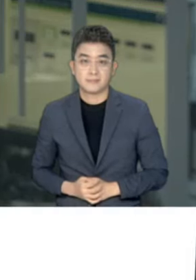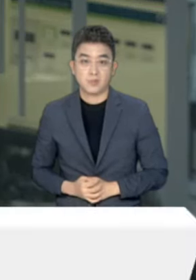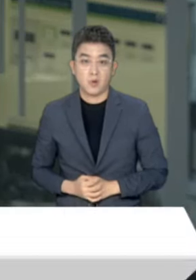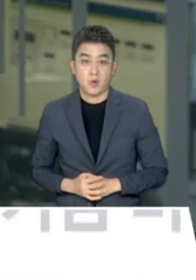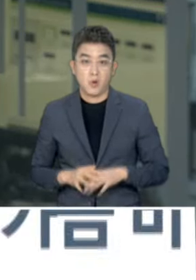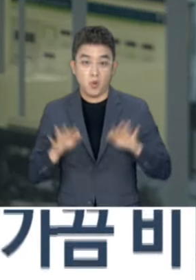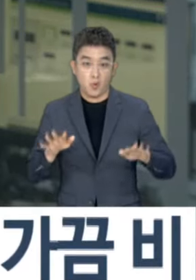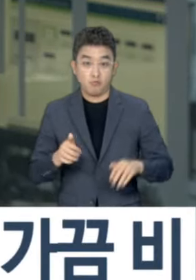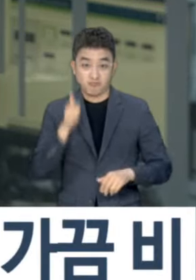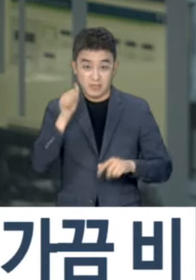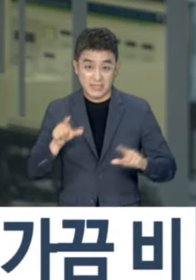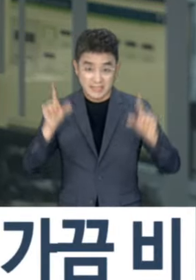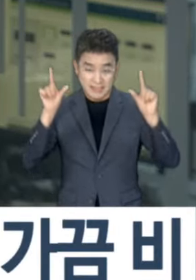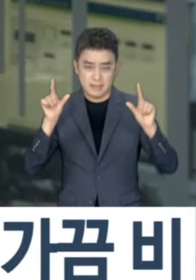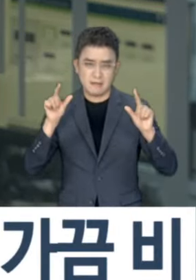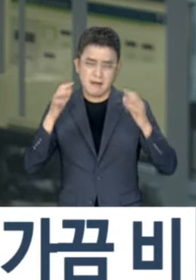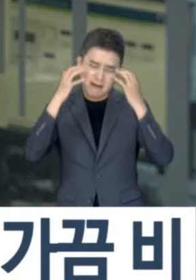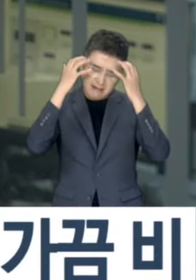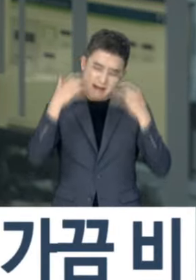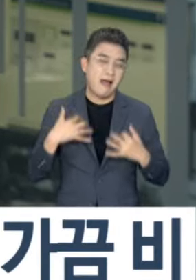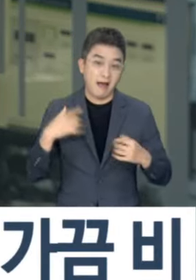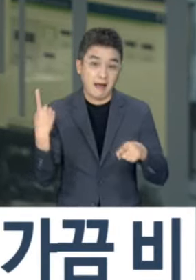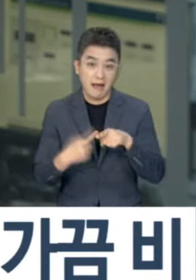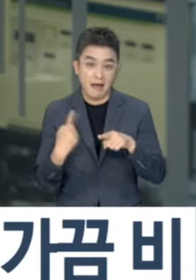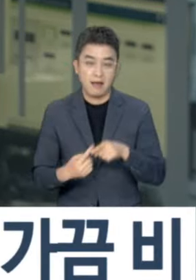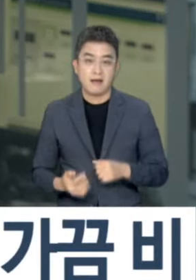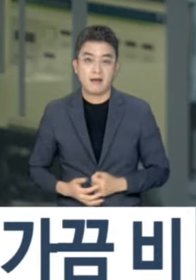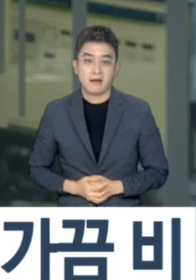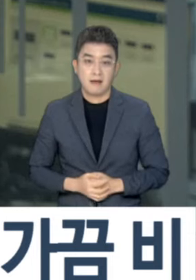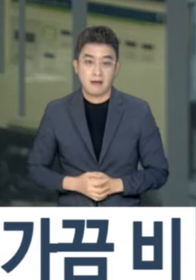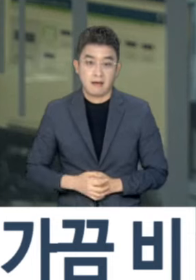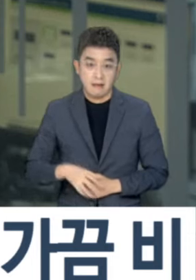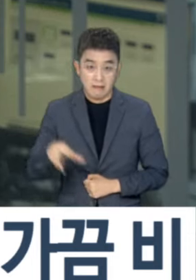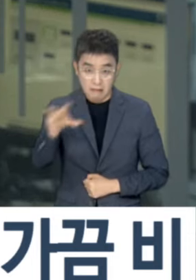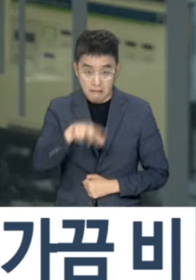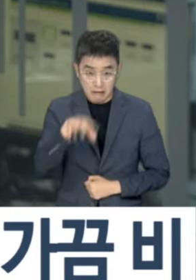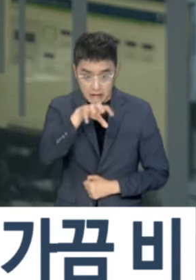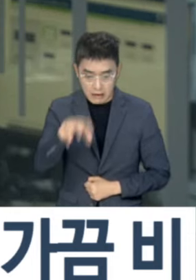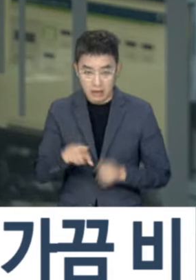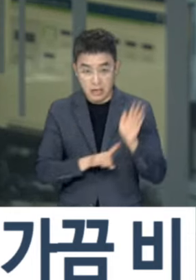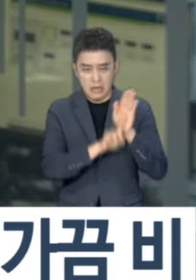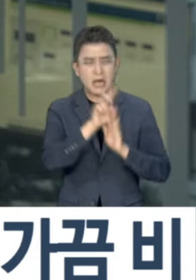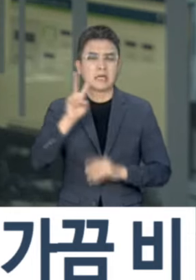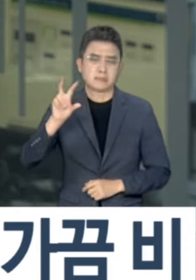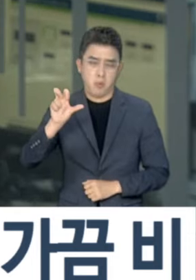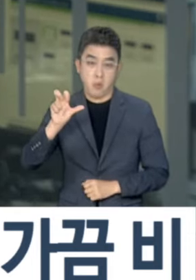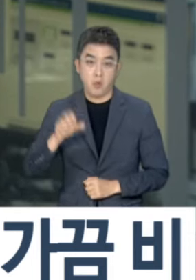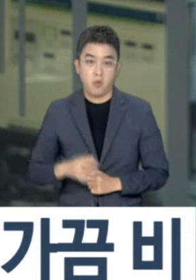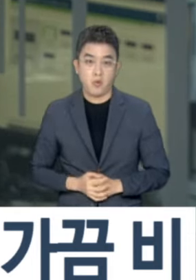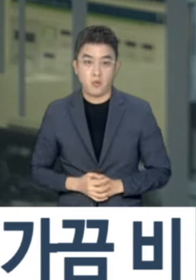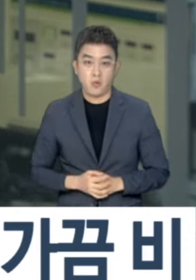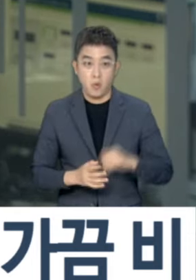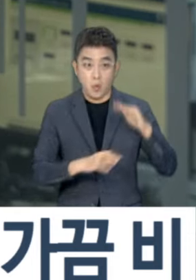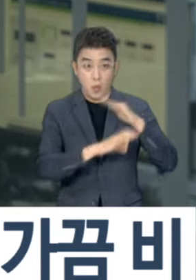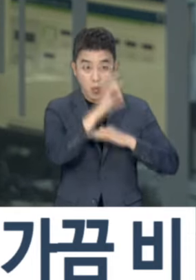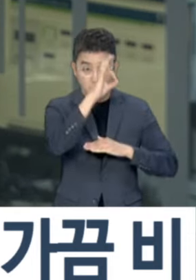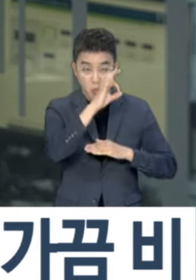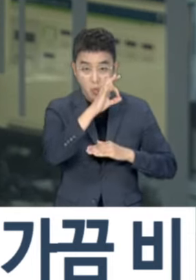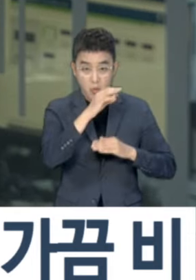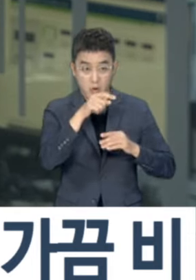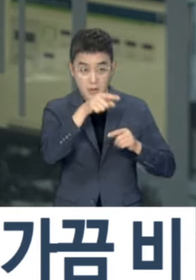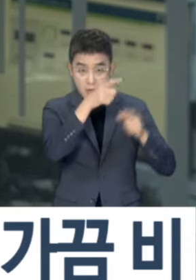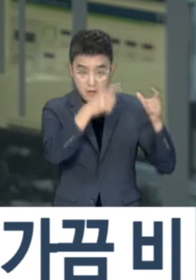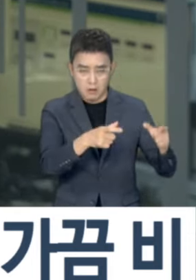휴일인 오늘 초여름 더위가 나타나겠습니다. 대부분 지역의 낮 기온이 25도를 웃돌겠는데요. 동쪽 지역을 중심으로는